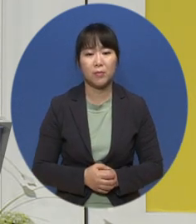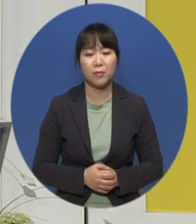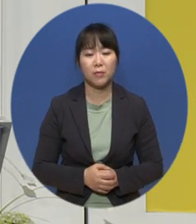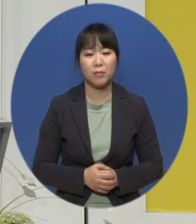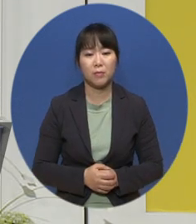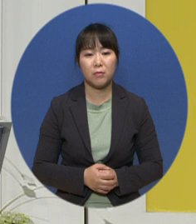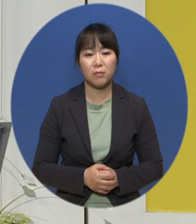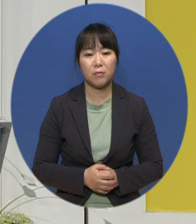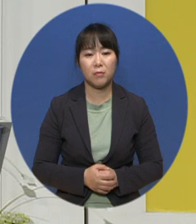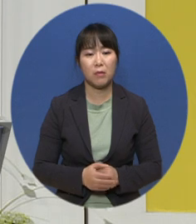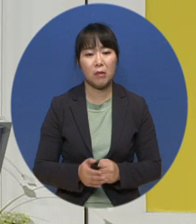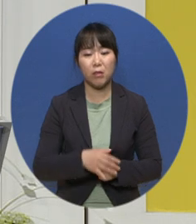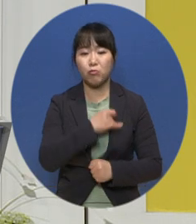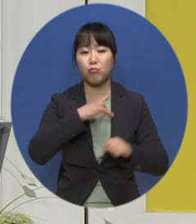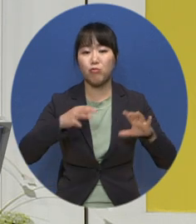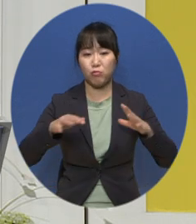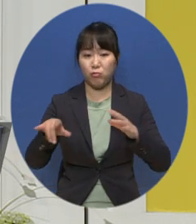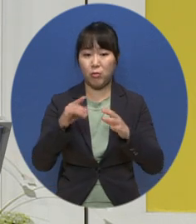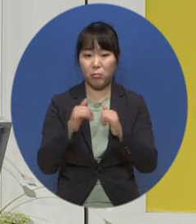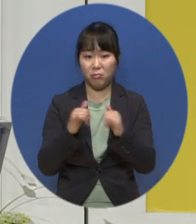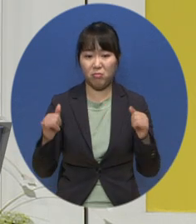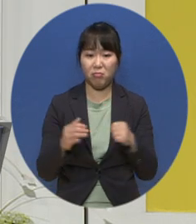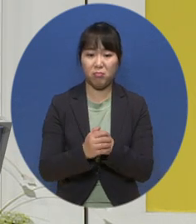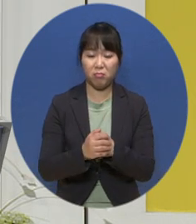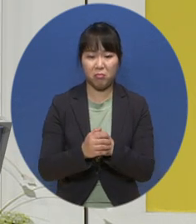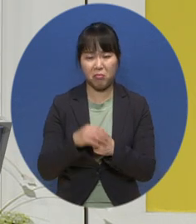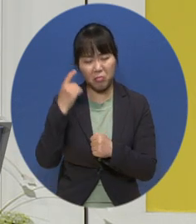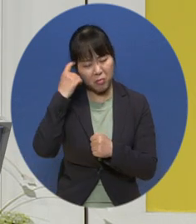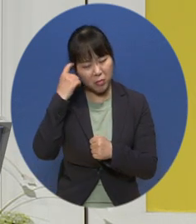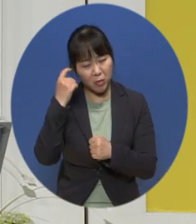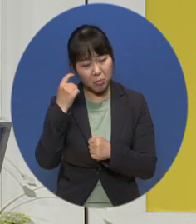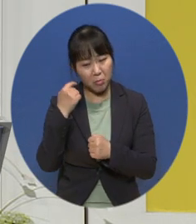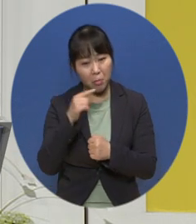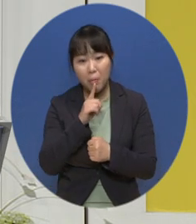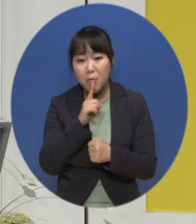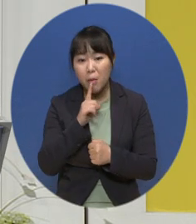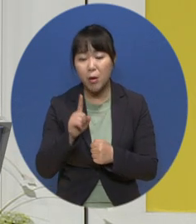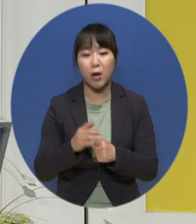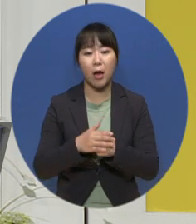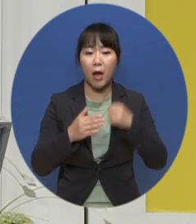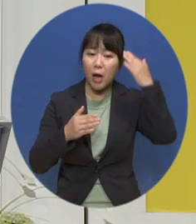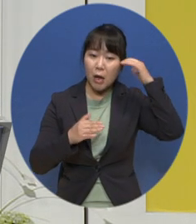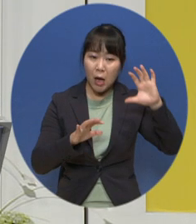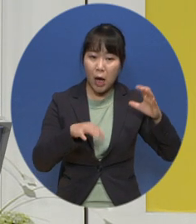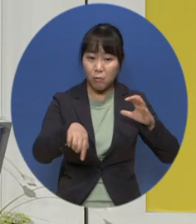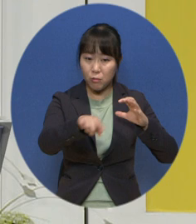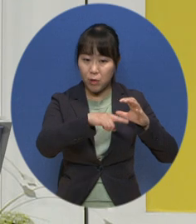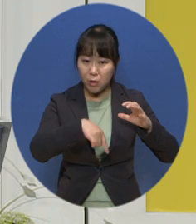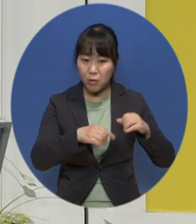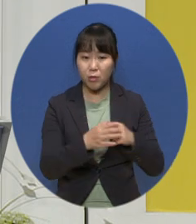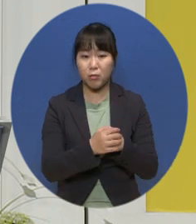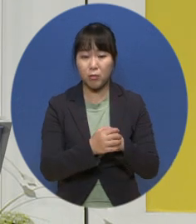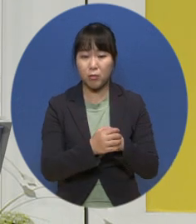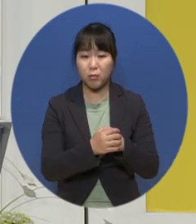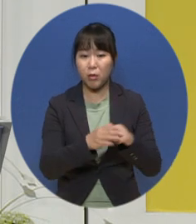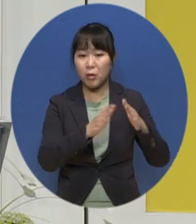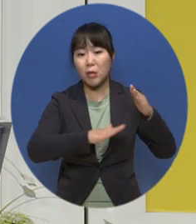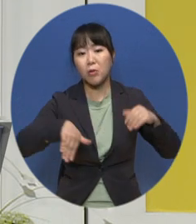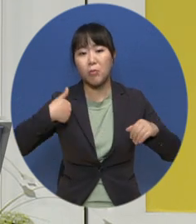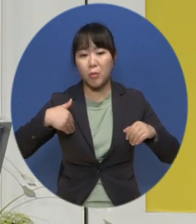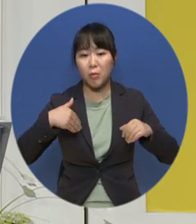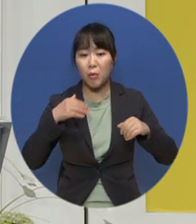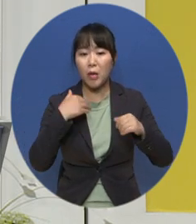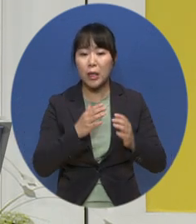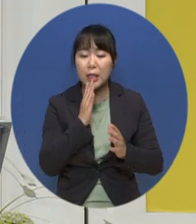그래서 이따가 중국사람 노예 해석을 하자면 이런 말을 하 됐어요 한국에는 말이야 식구도 모르고 김치